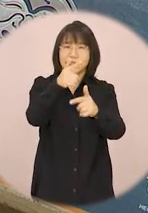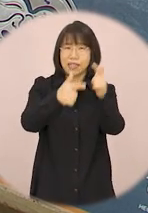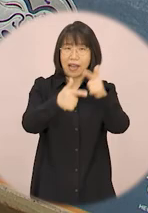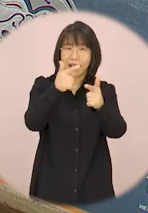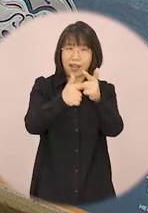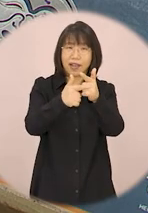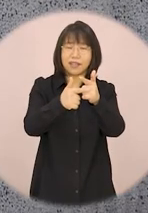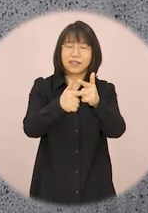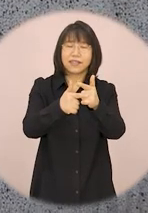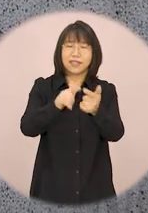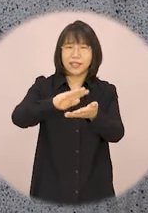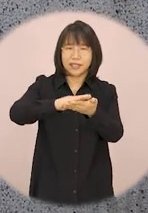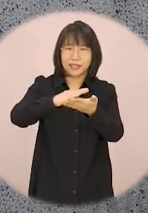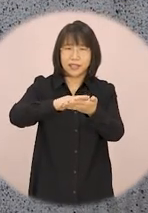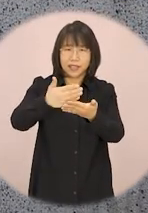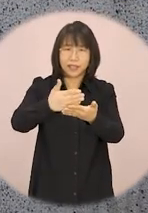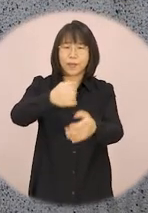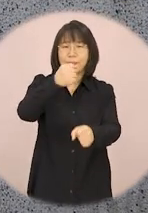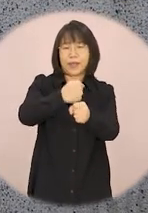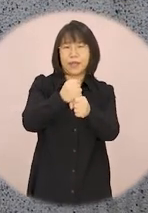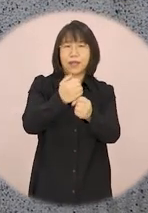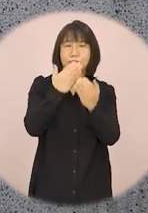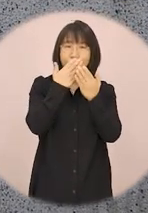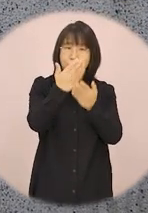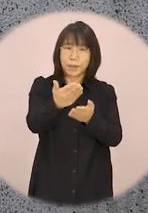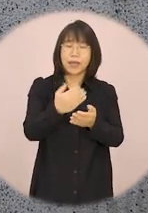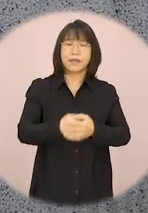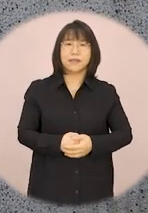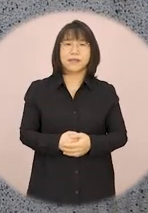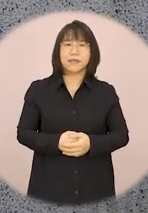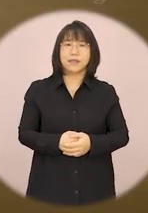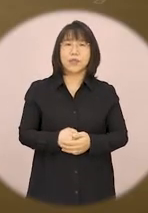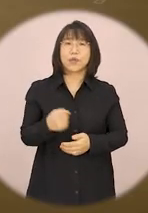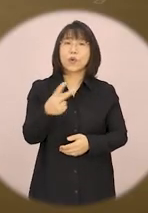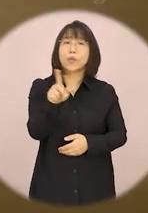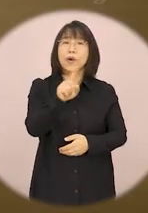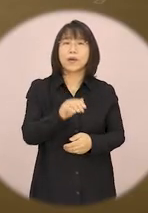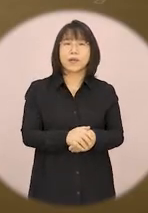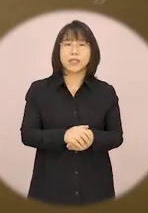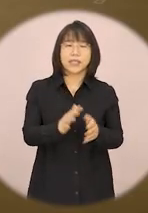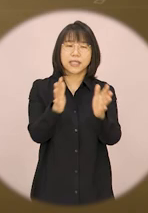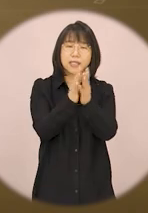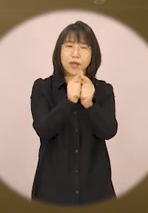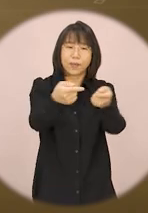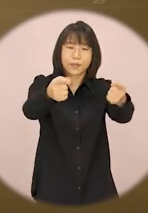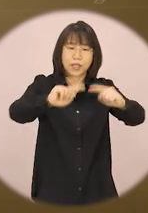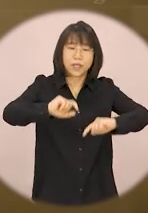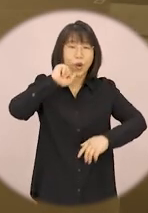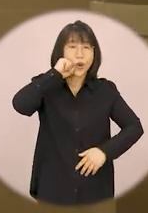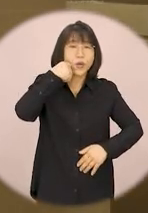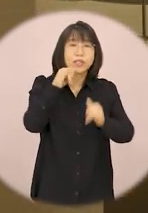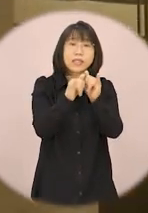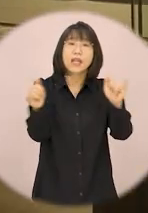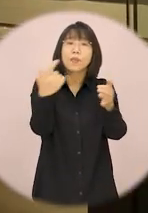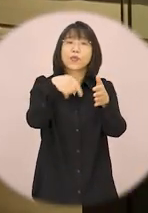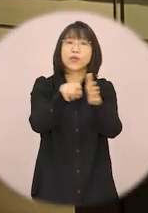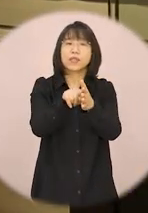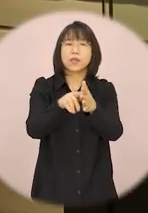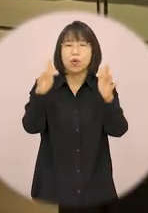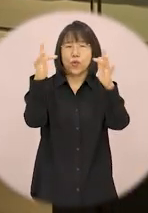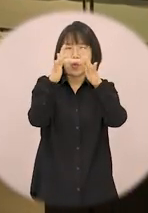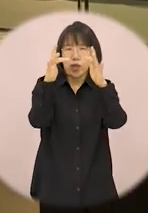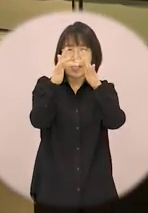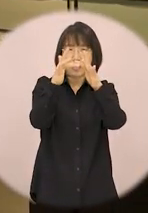함께 마련됐습니다 또한 코로 날 구로 관람 장을 직접 찾기 어려운 국민들을 위해 겸재 정선 미술관에서